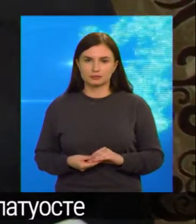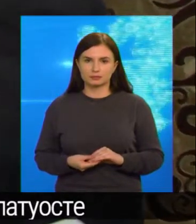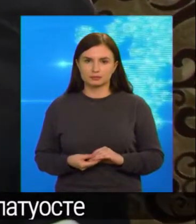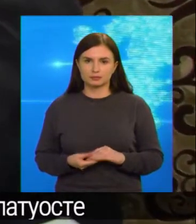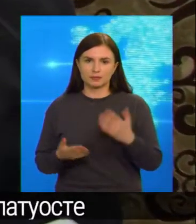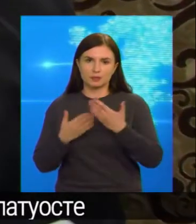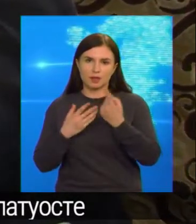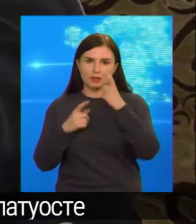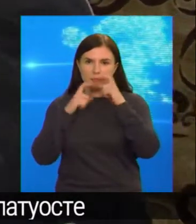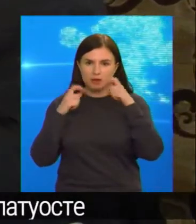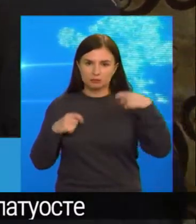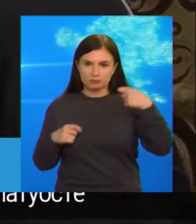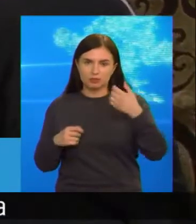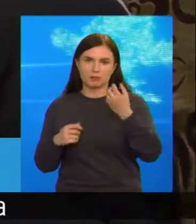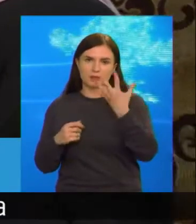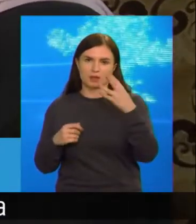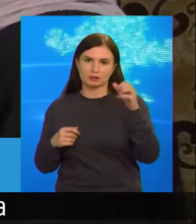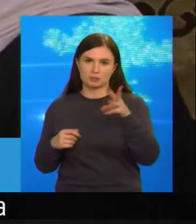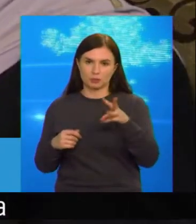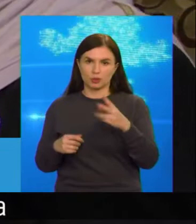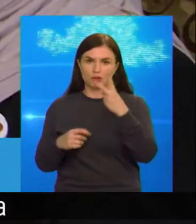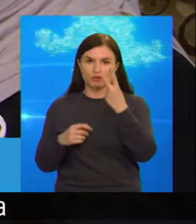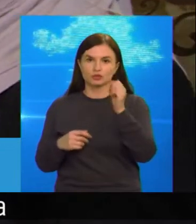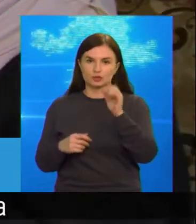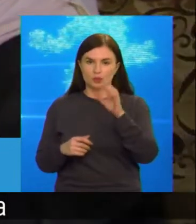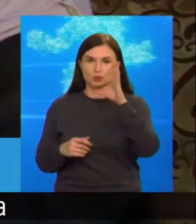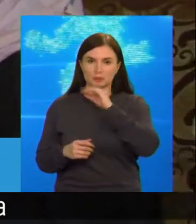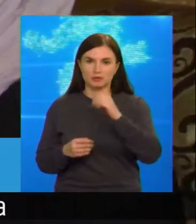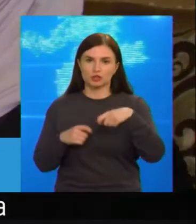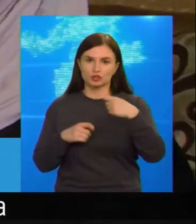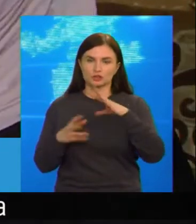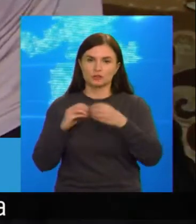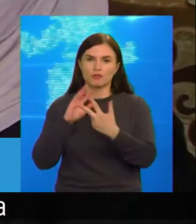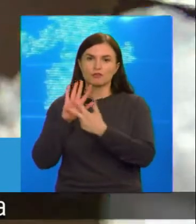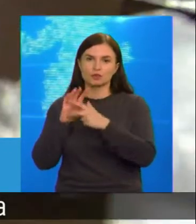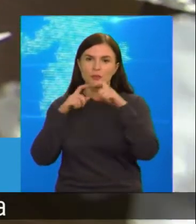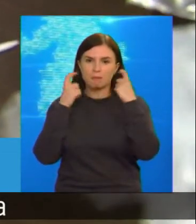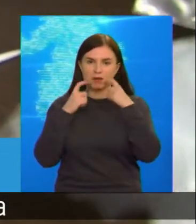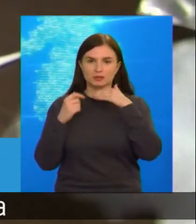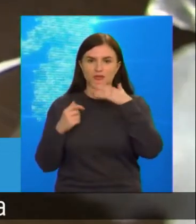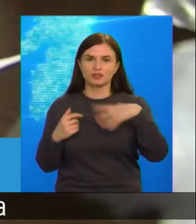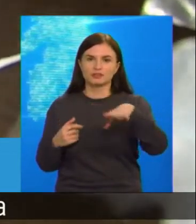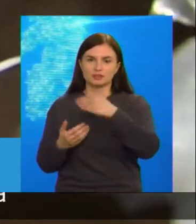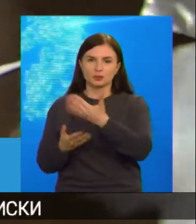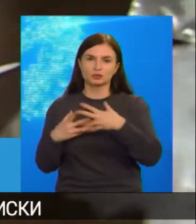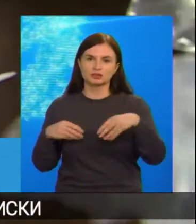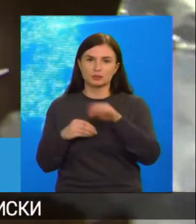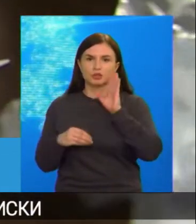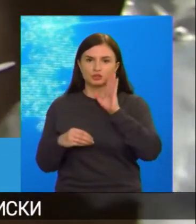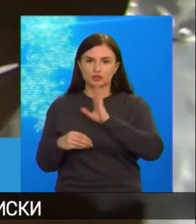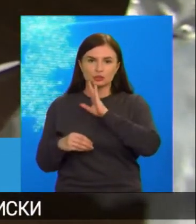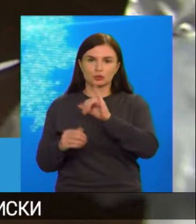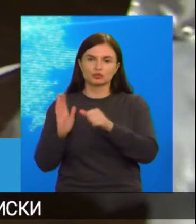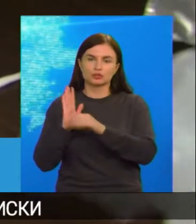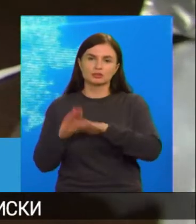минут 15, наверное. За 2 часа Татьяна Окунь успевает сшить 8 масок. Хватит для всей ее семьи. У женщины 6 детей.